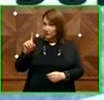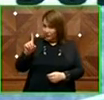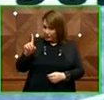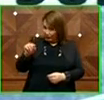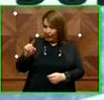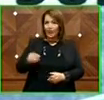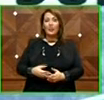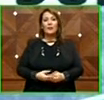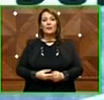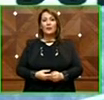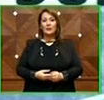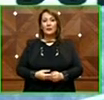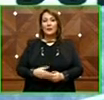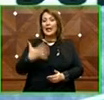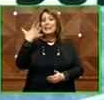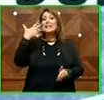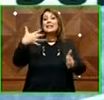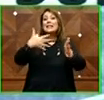منهم